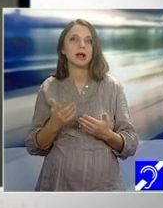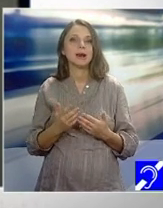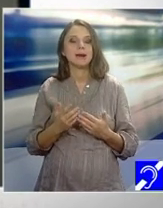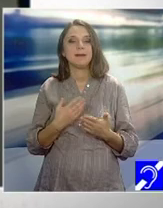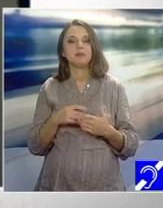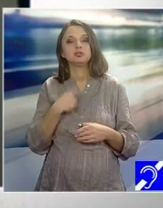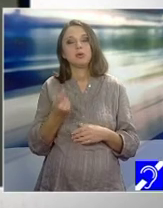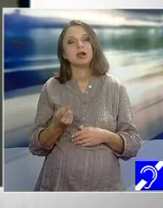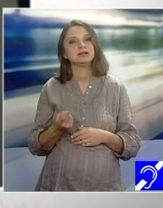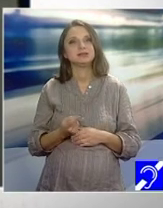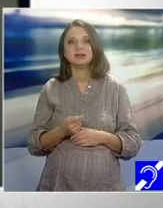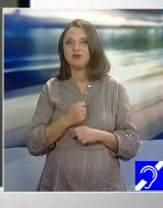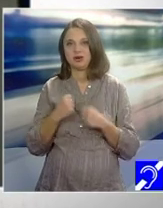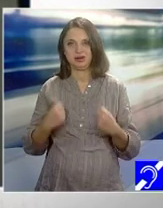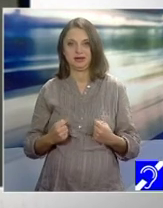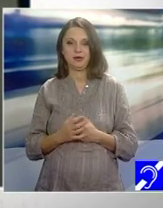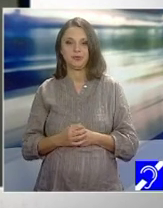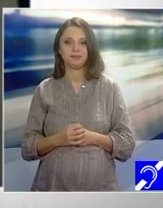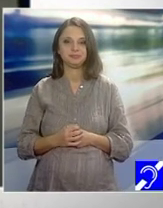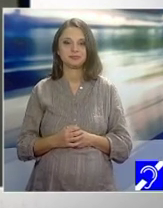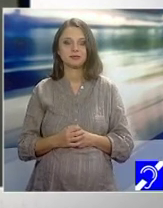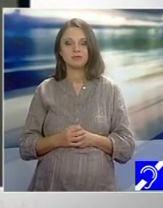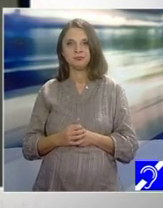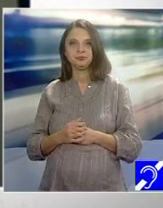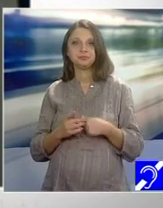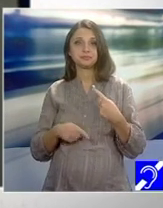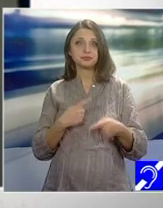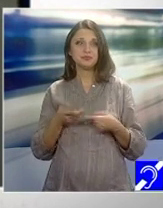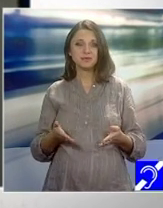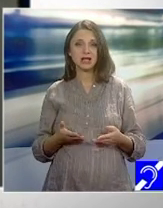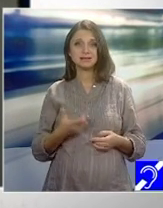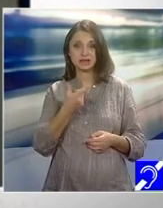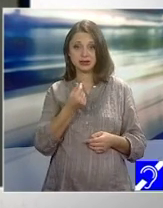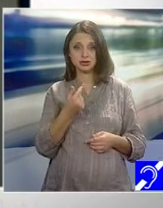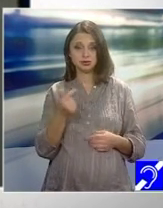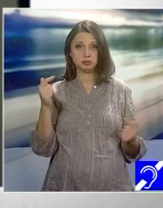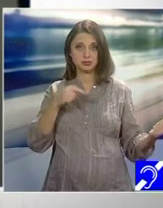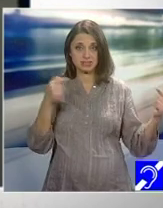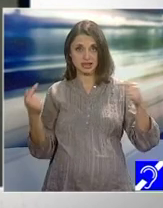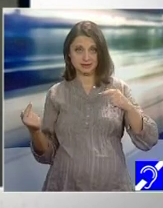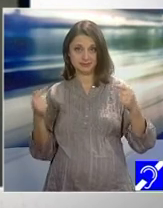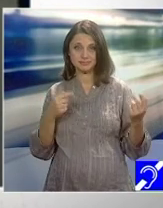aici revin la ceea ce spuneam. Acest proces este în dublu sens. Deci este, pe de o parte,